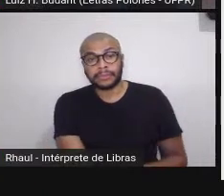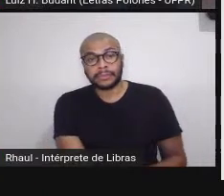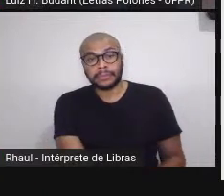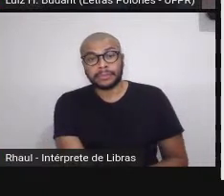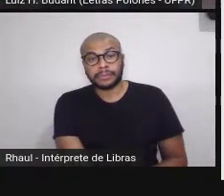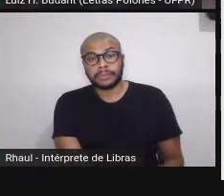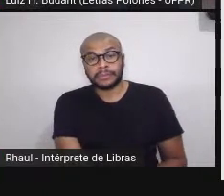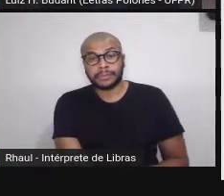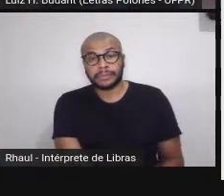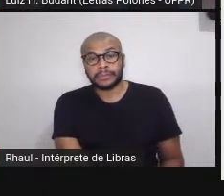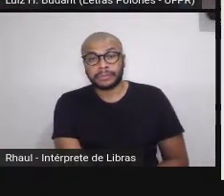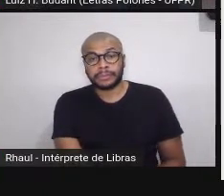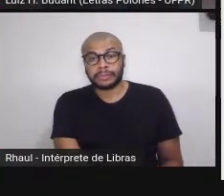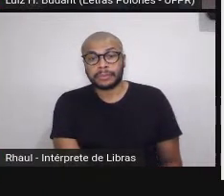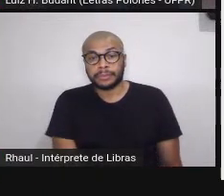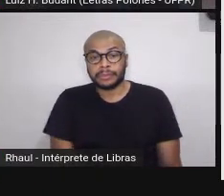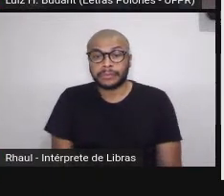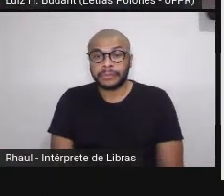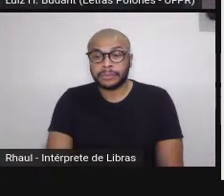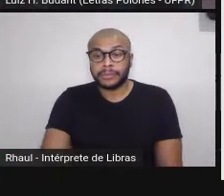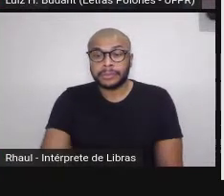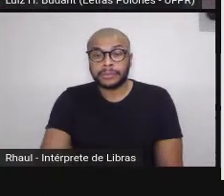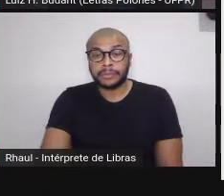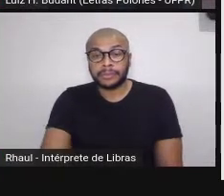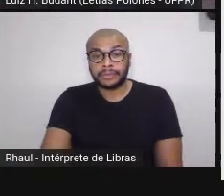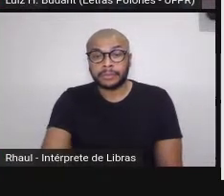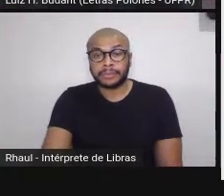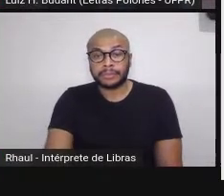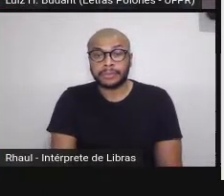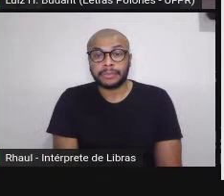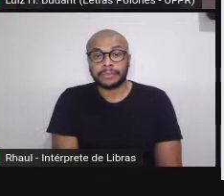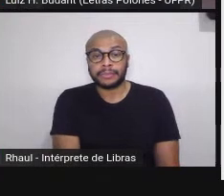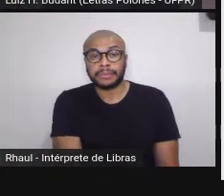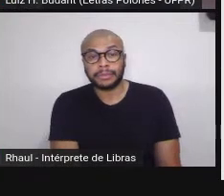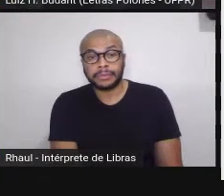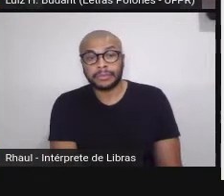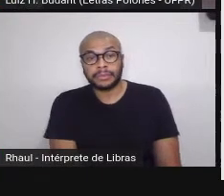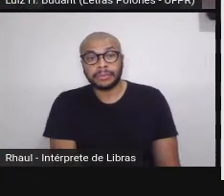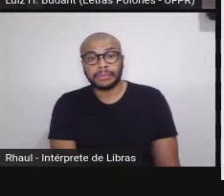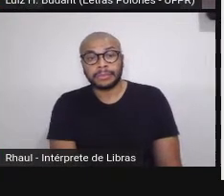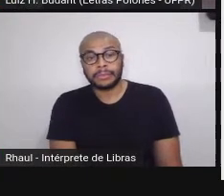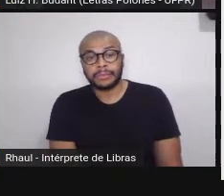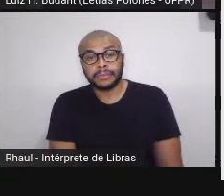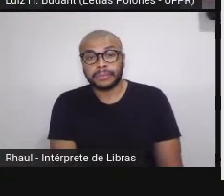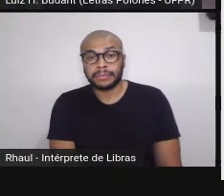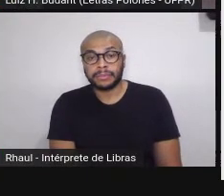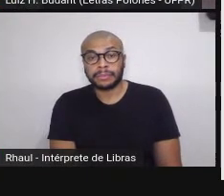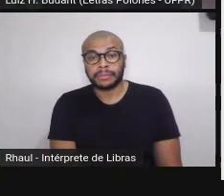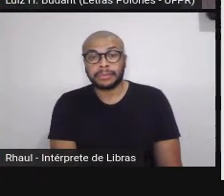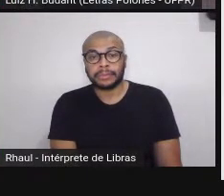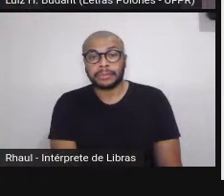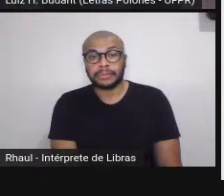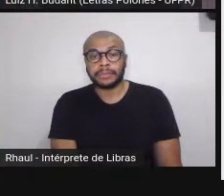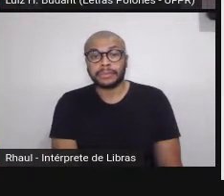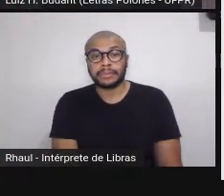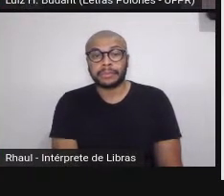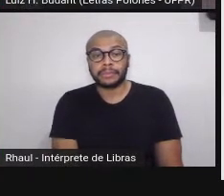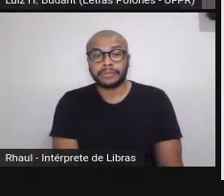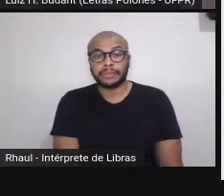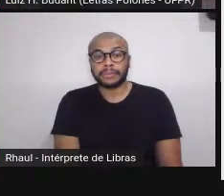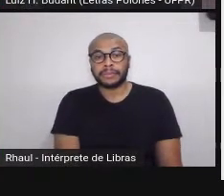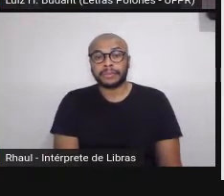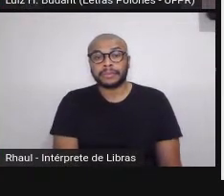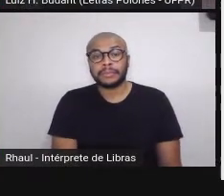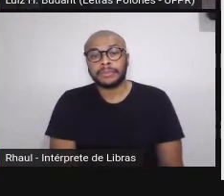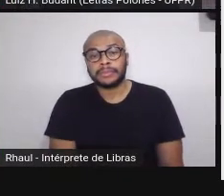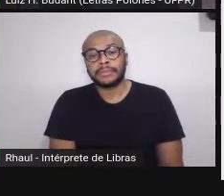pana Wiosłę, a nie Wiosła, jak widzę szkołę i tak dalej. Então a professora traz